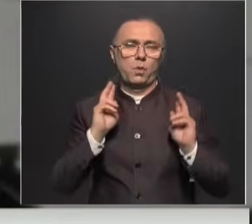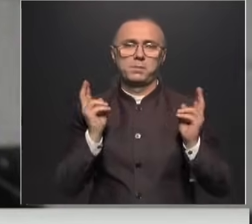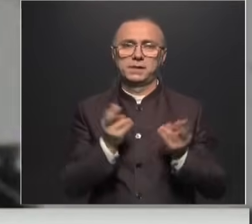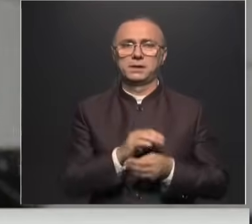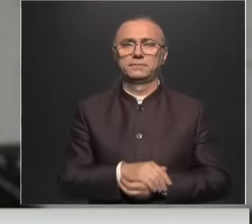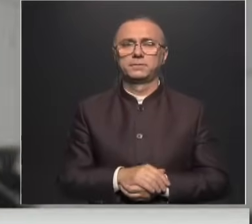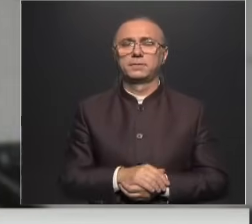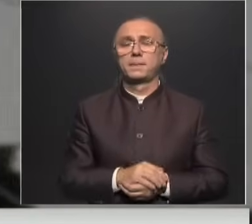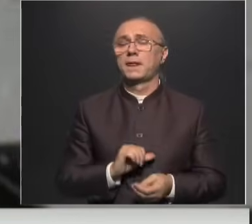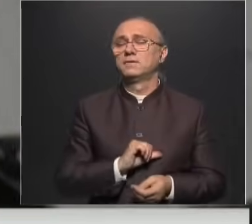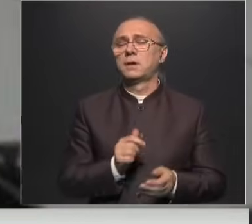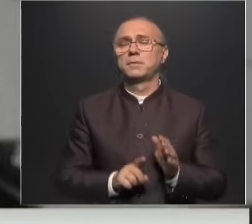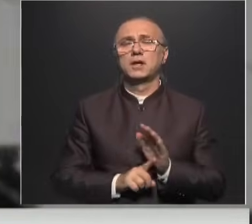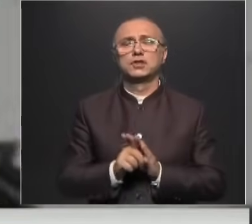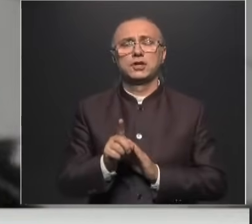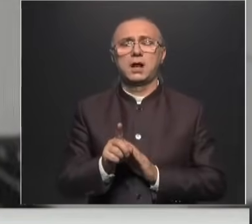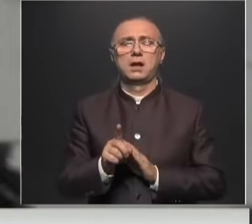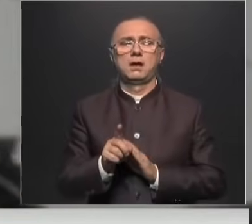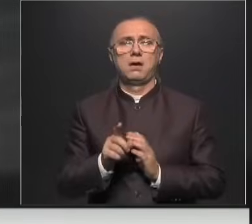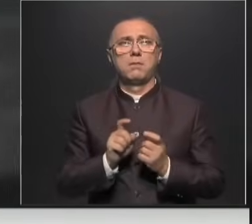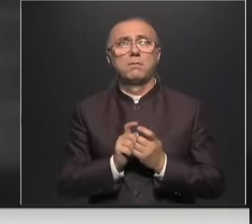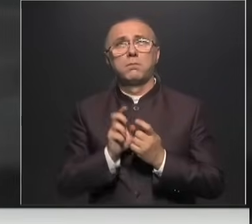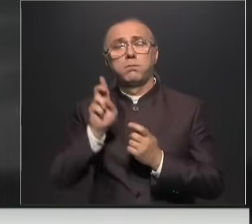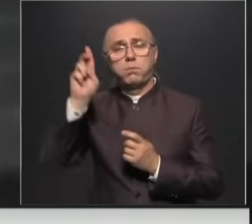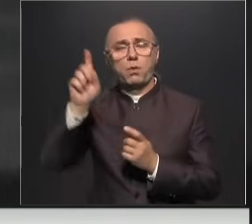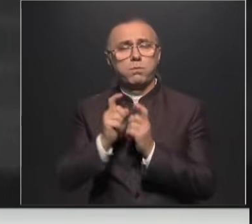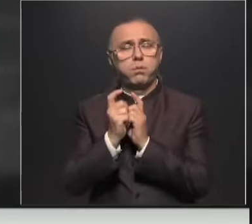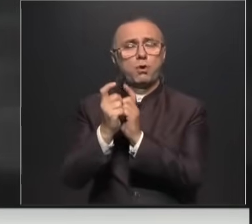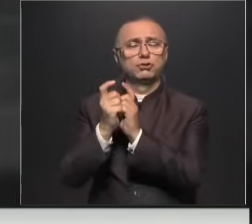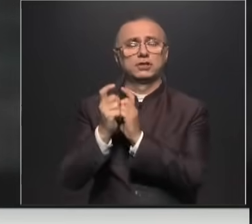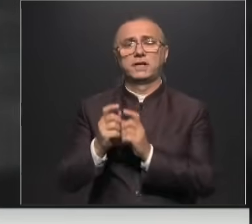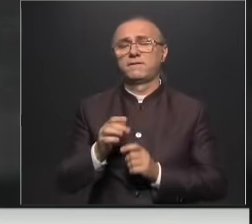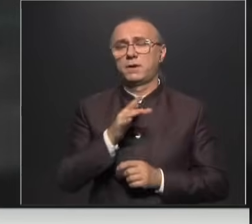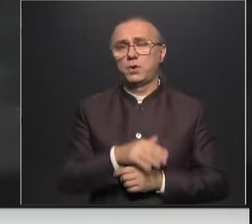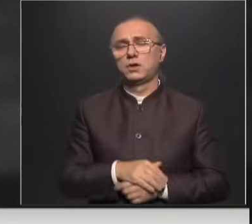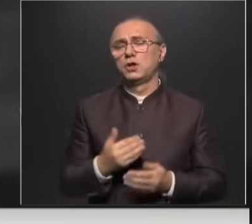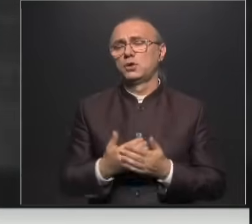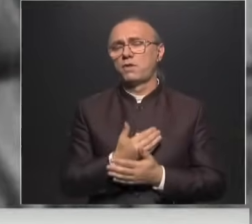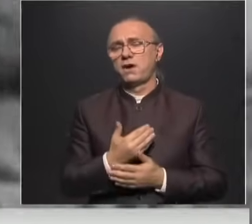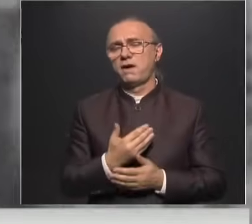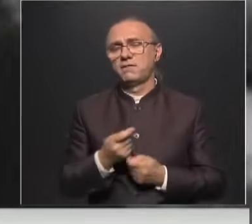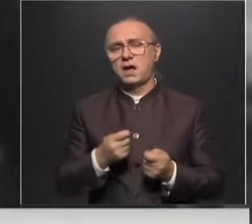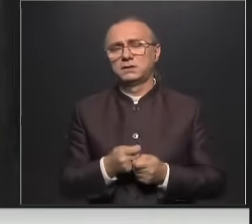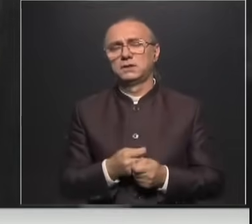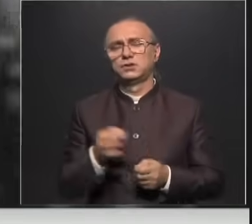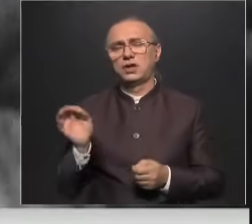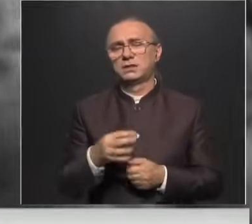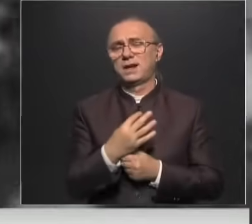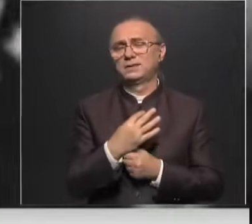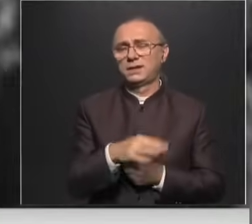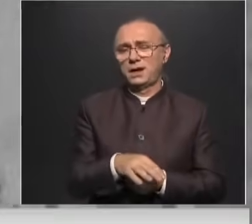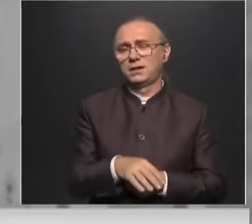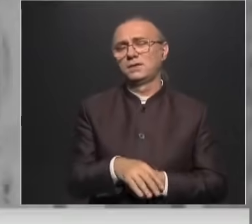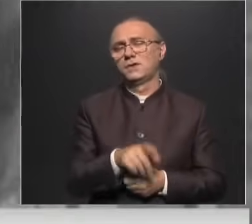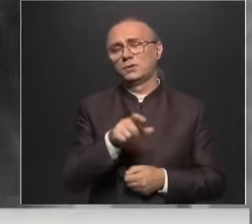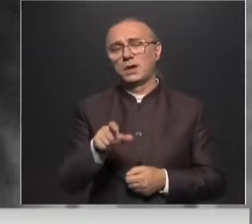начале богоборческих времен новая власть с духовенством не церемонилась. Священников часто расстреливали за якобы сокрытие